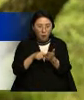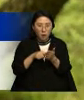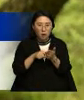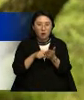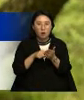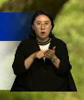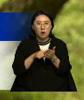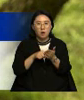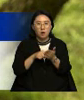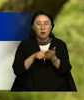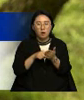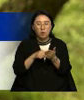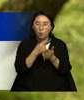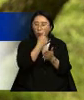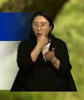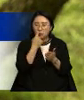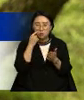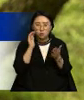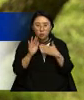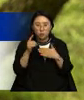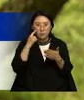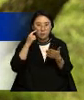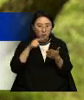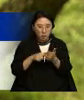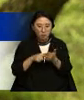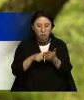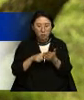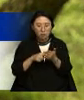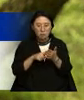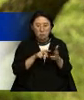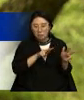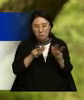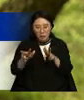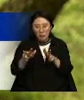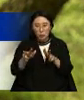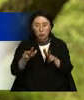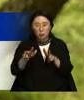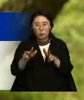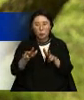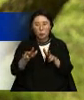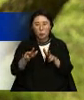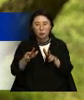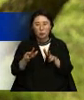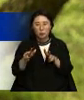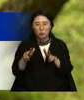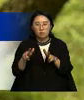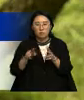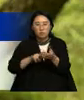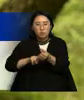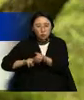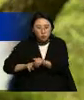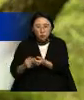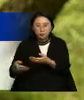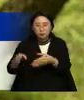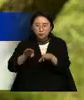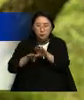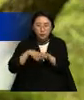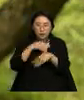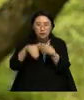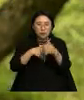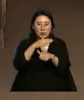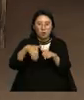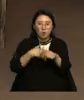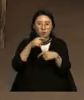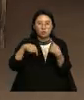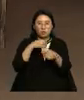되는지 확인 해서 발덴 되는 과정이 있다면 은 신속하게 매몰 처리할 수 있도록 이렇게 황실을 운영하고